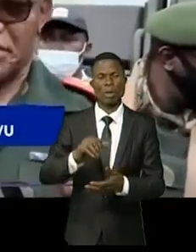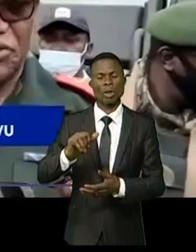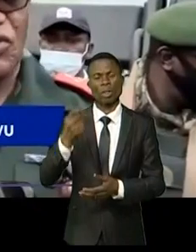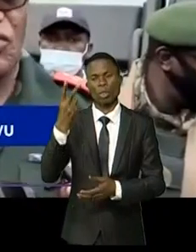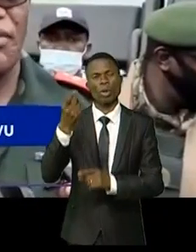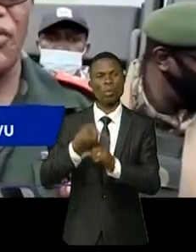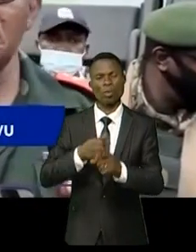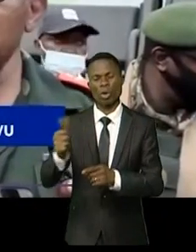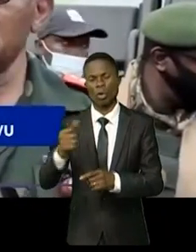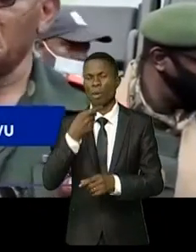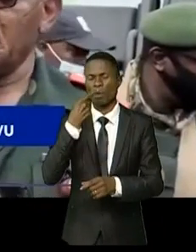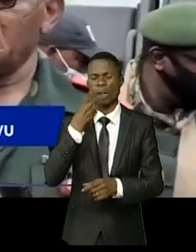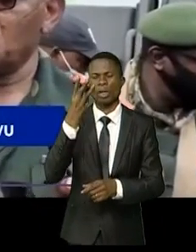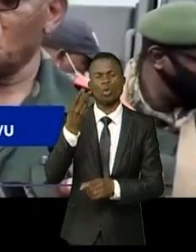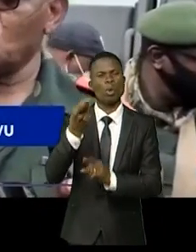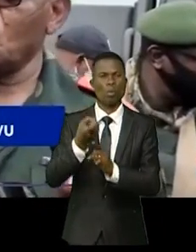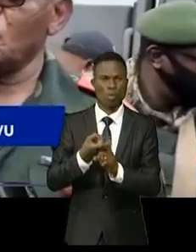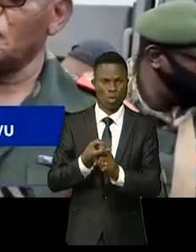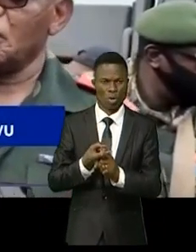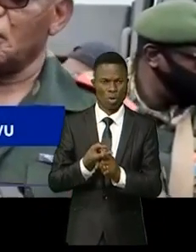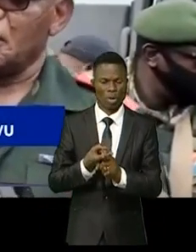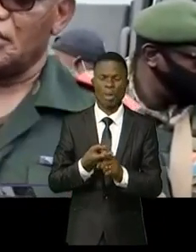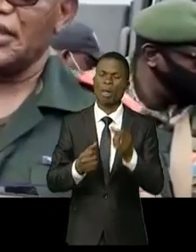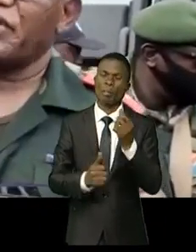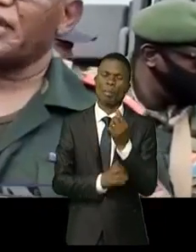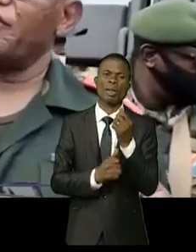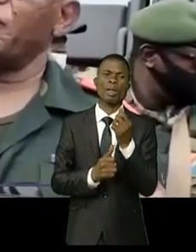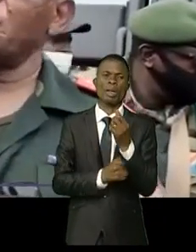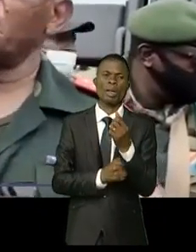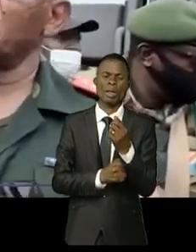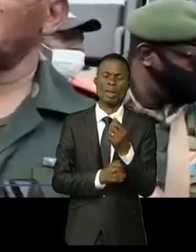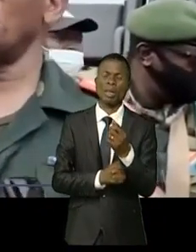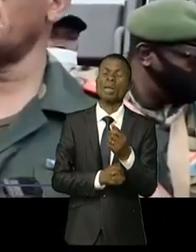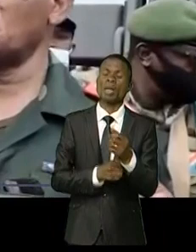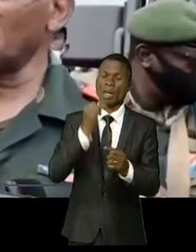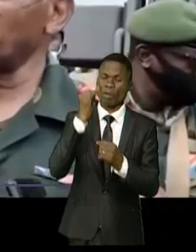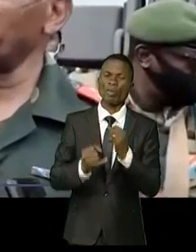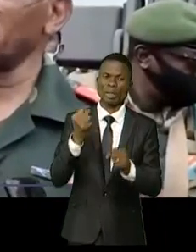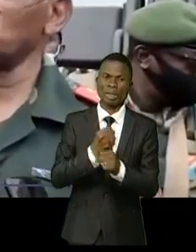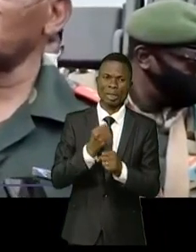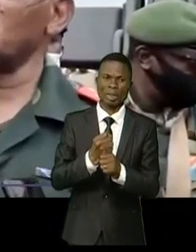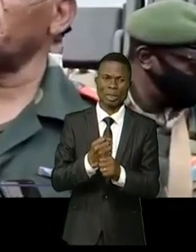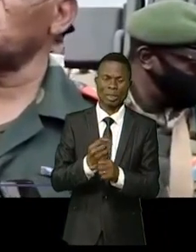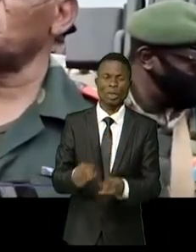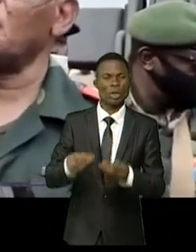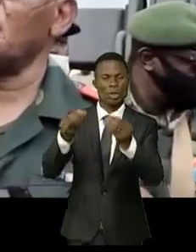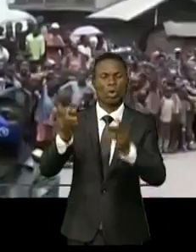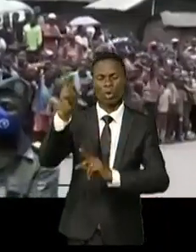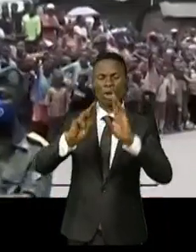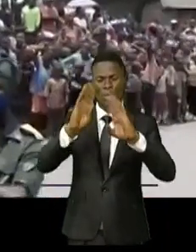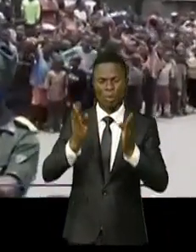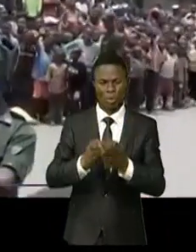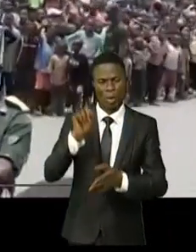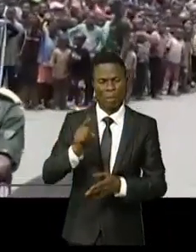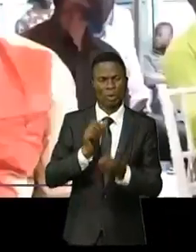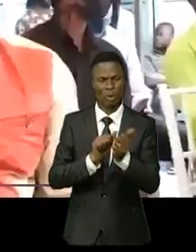2 mois, certains 3 mois, et ceux qui sont déjà fin travaux, et nous les restituons à la population qui en a besoin. Sentiment